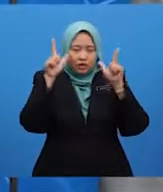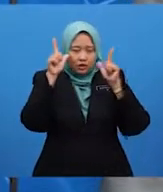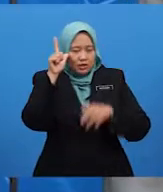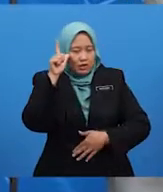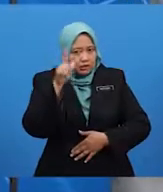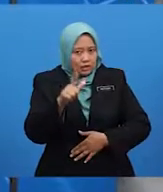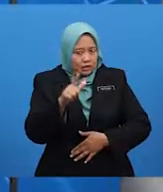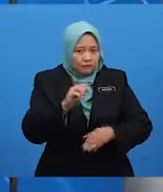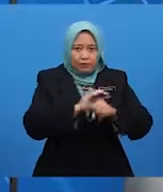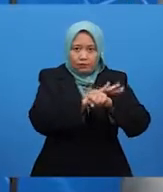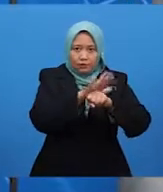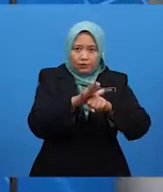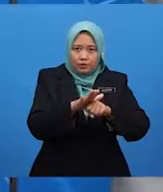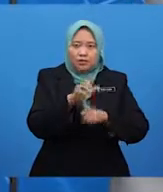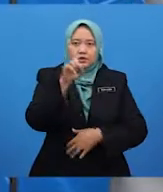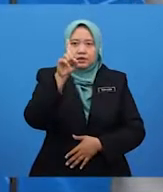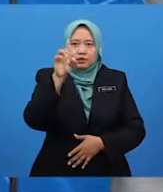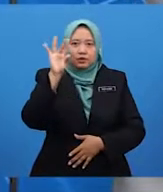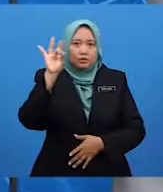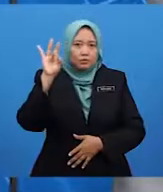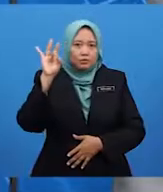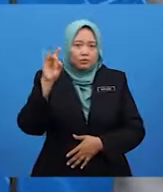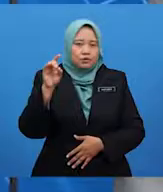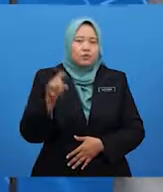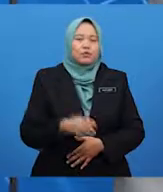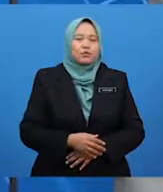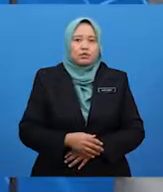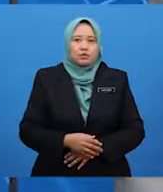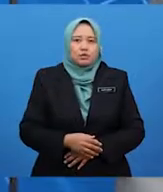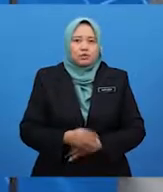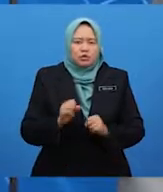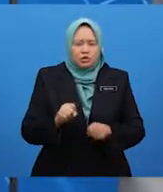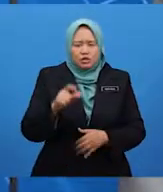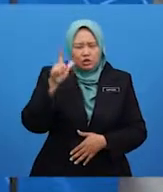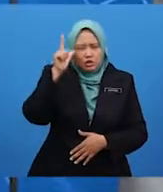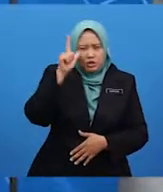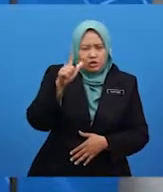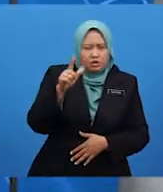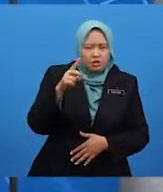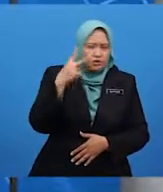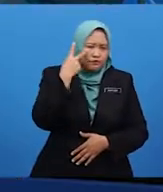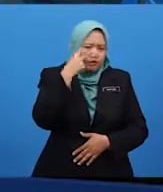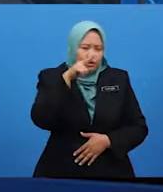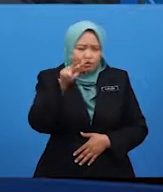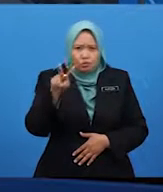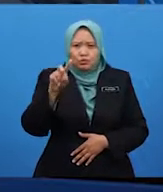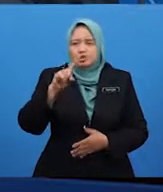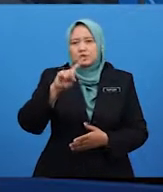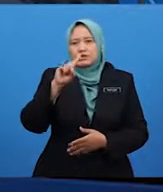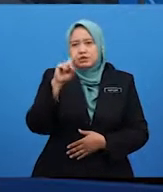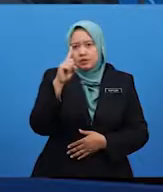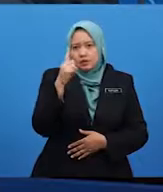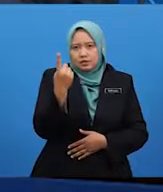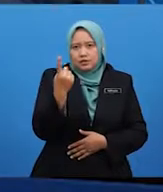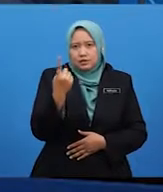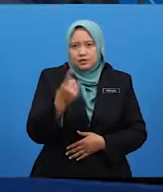darjah. Dapat dilihat dari segi permukaan sahaja kerana kita hanya dapat melihat visual yang dipaparkan. Maksudnya ia juga dikenal